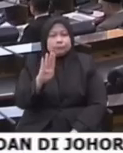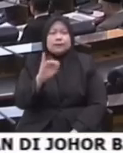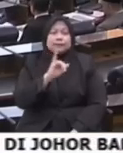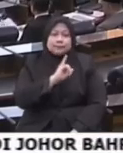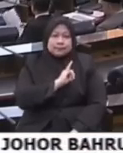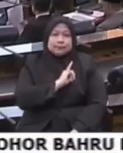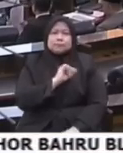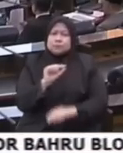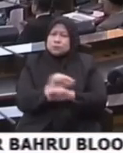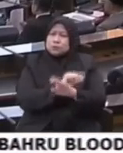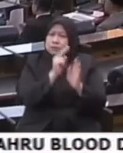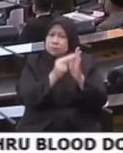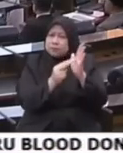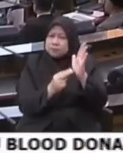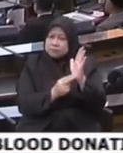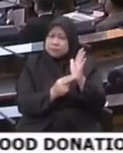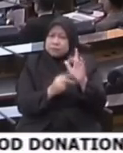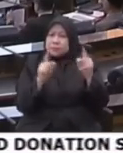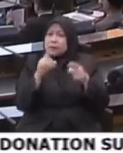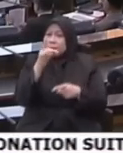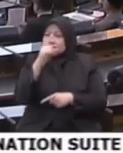juga menggunakan peraturan 43